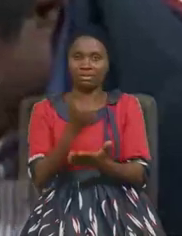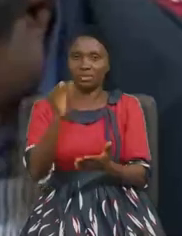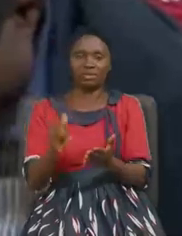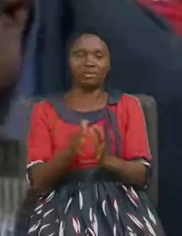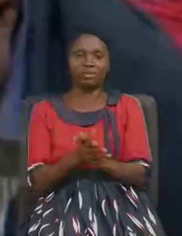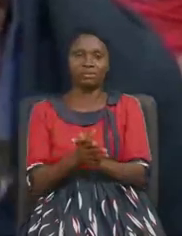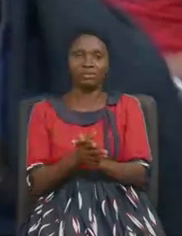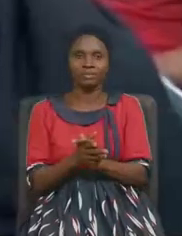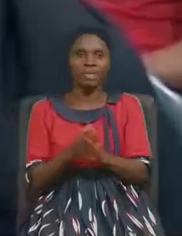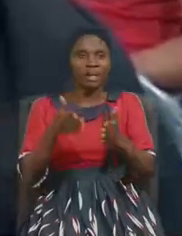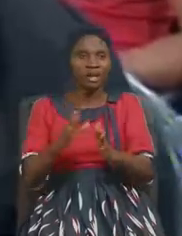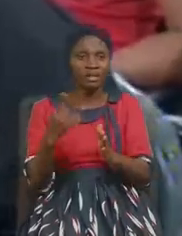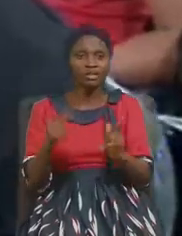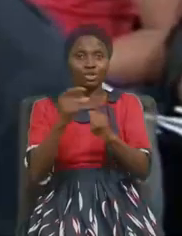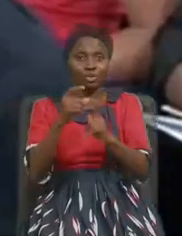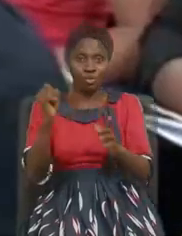Que la parole de Christ.